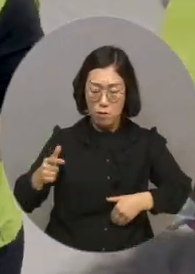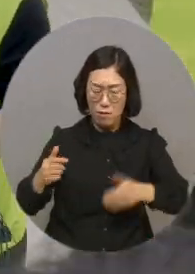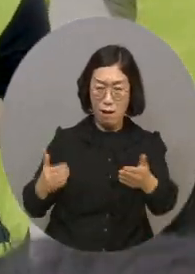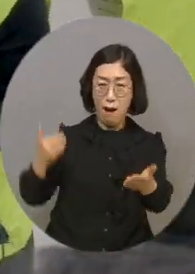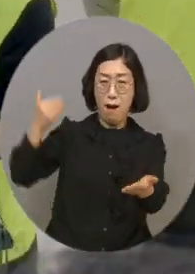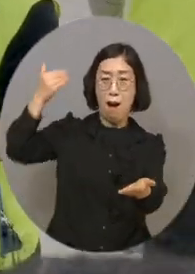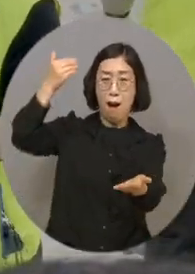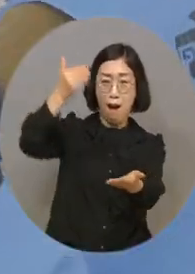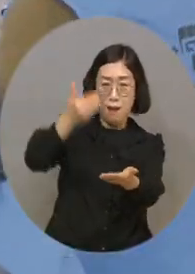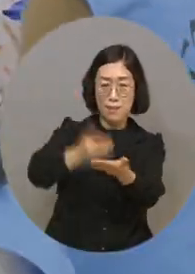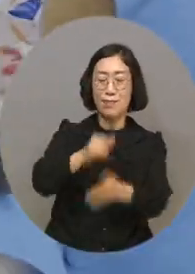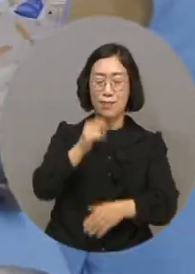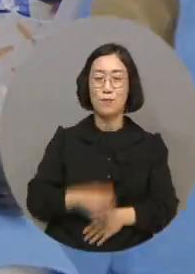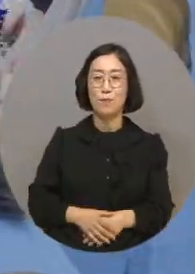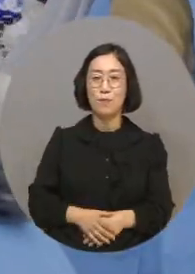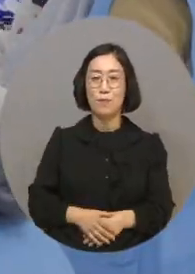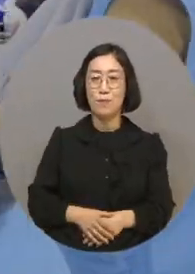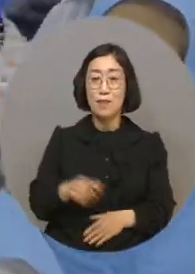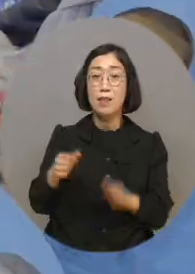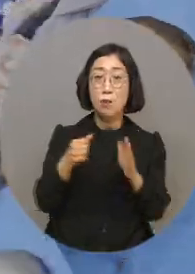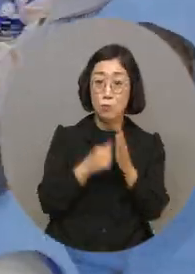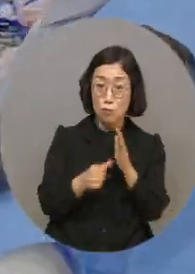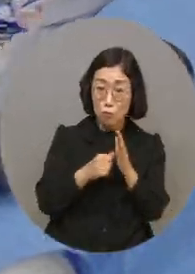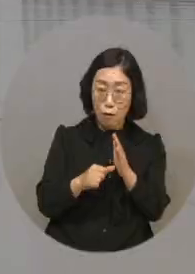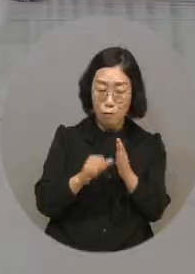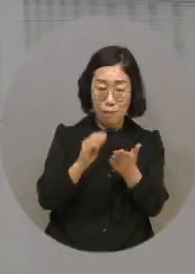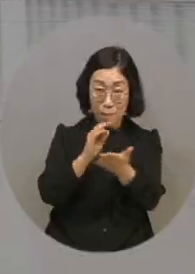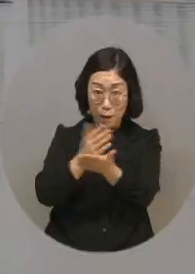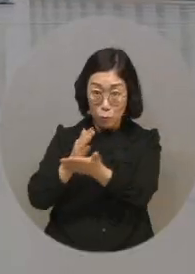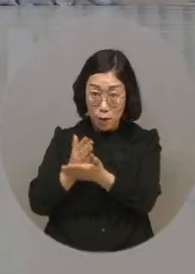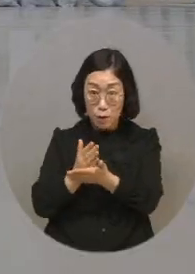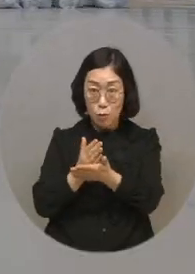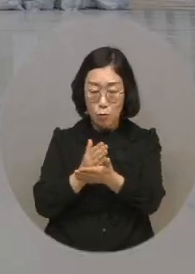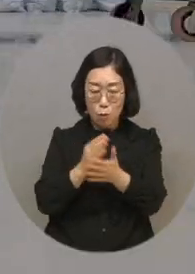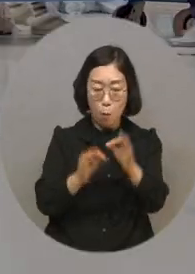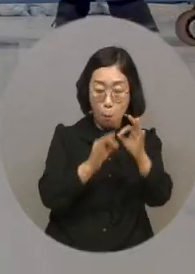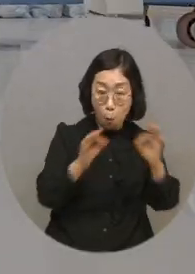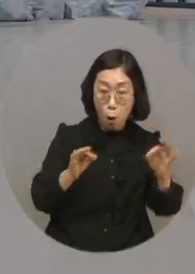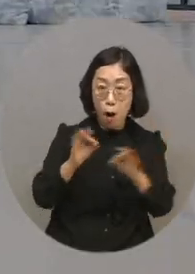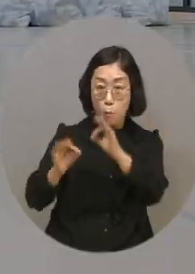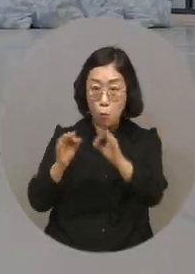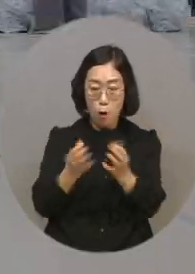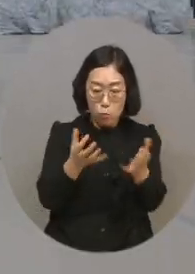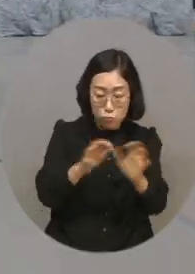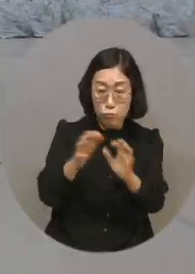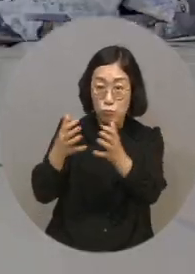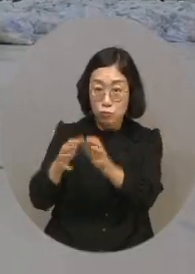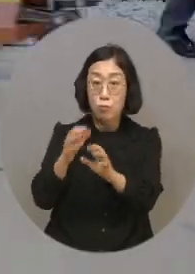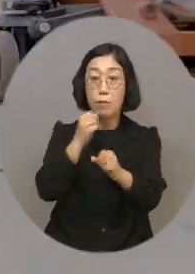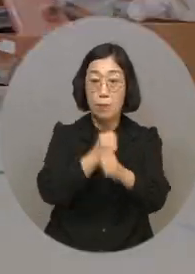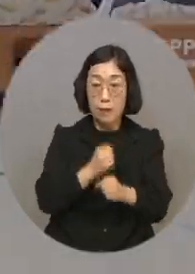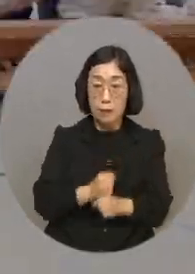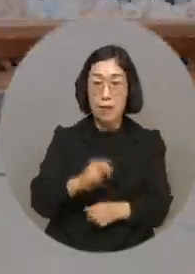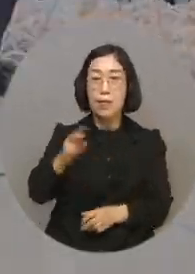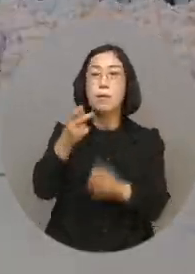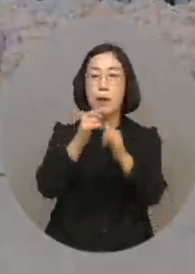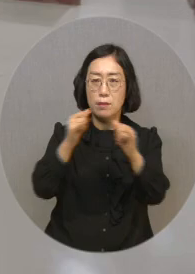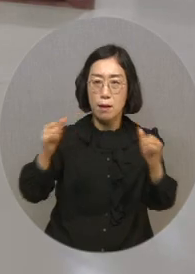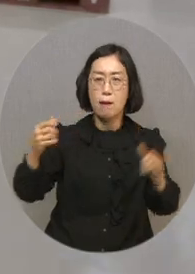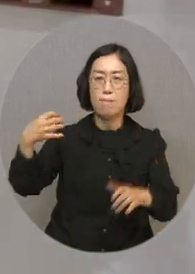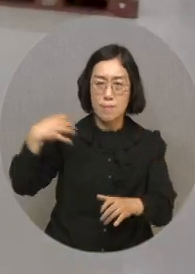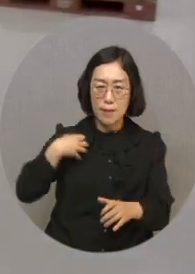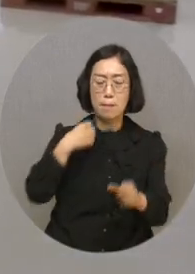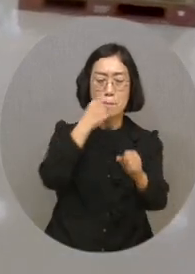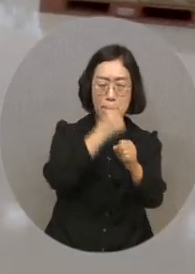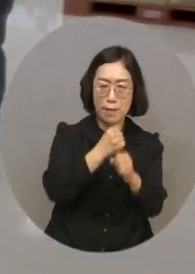한가득입니다. 이 물품들을 소분하여 나눔꾸러미를 만드는 일이 오늘 모인 200여 명의